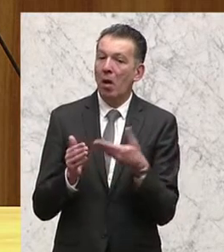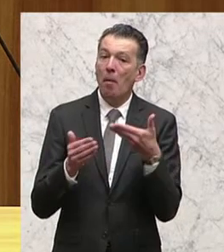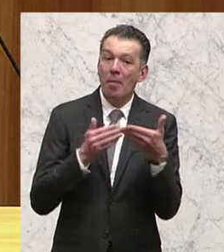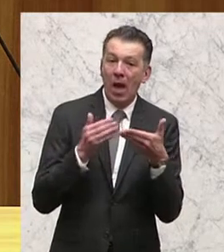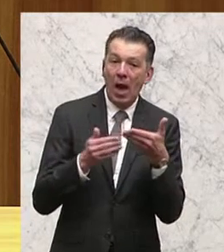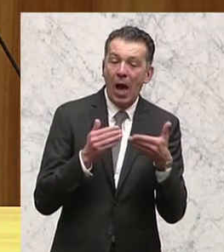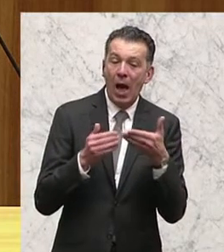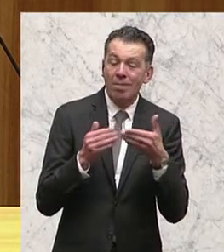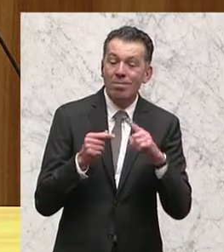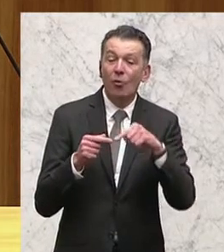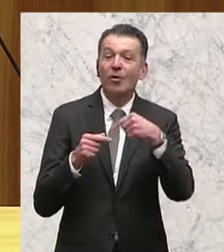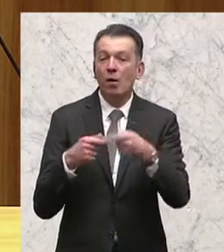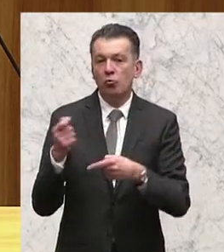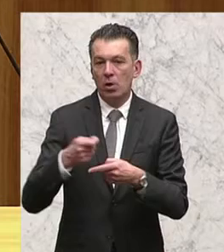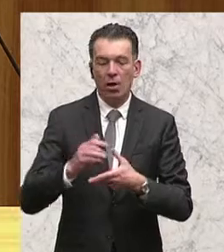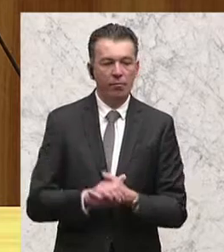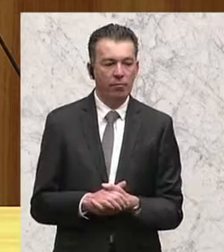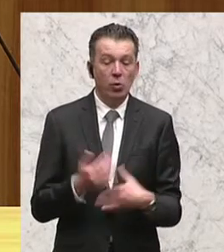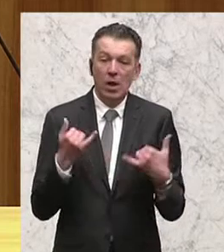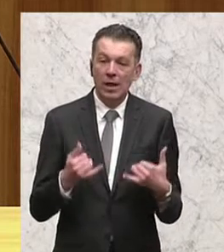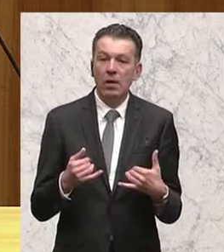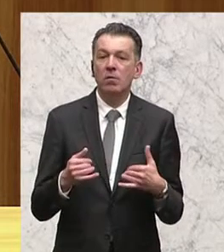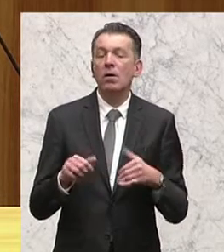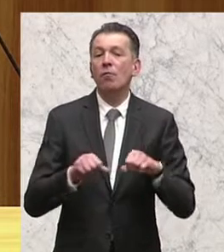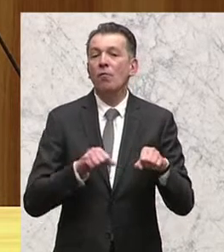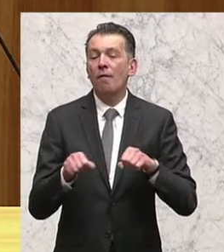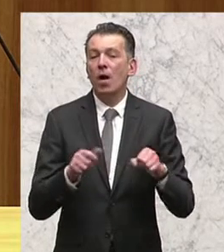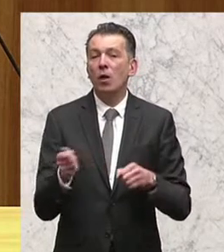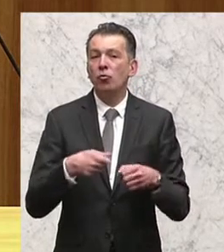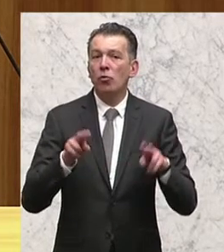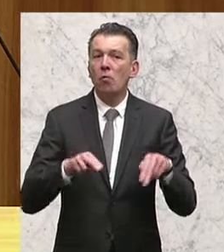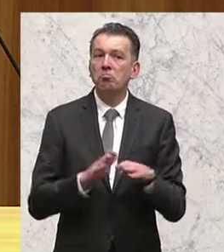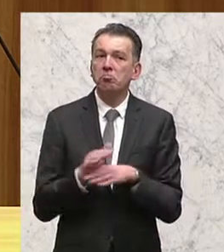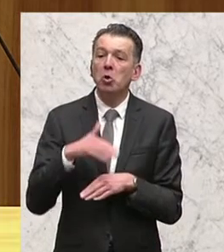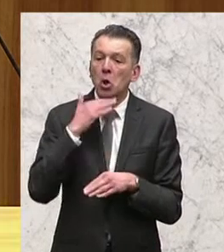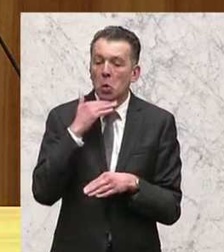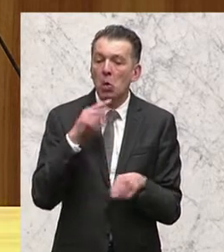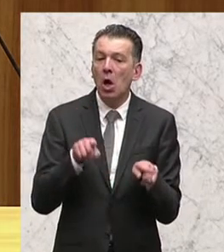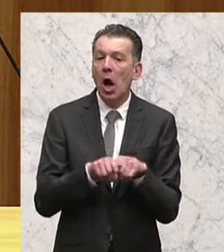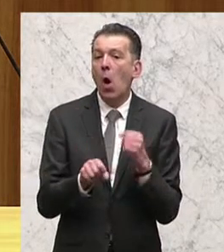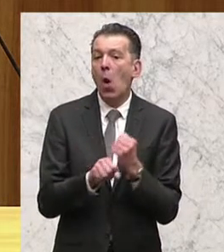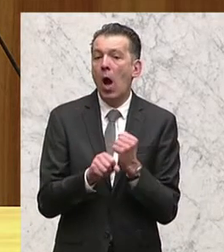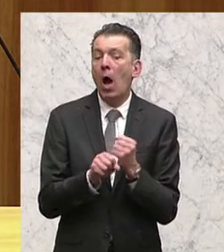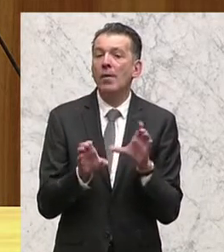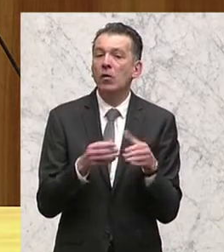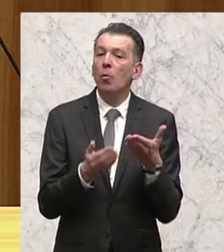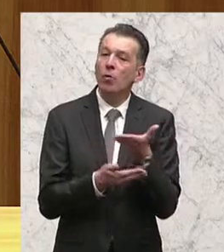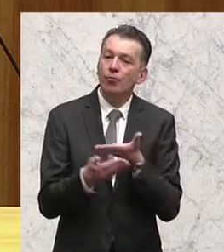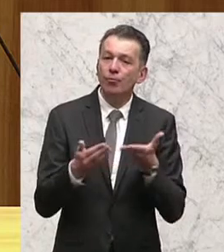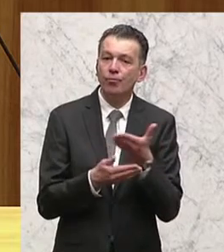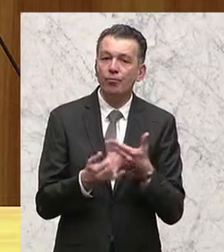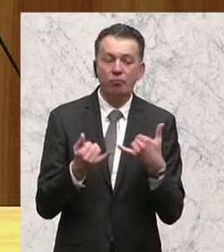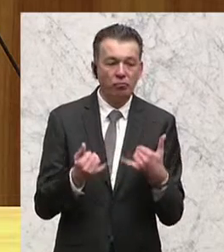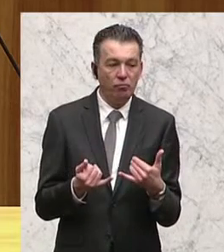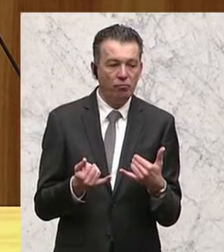beraten statt strafen, oder ob die jetzigen verwaltungsstrafrechtlichen Regelungen ausreichen, das wird auch diese Arbeitsgruppe diskutieren. Also ich kann Ihnen jetzt